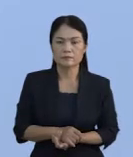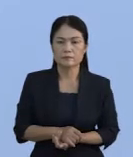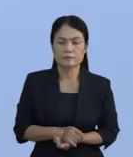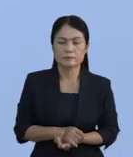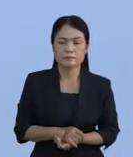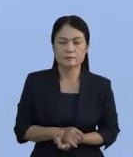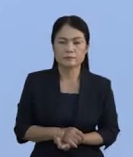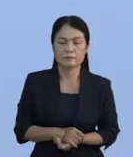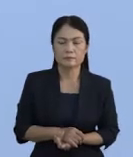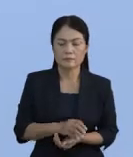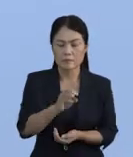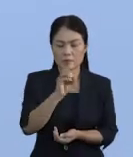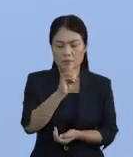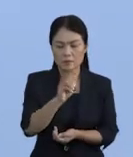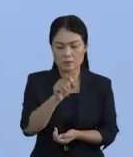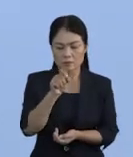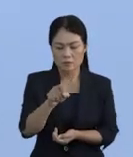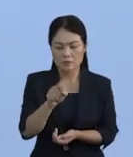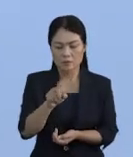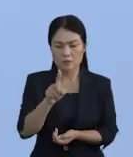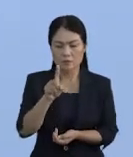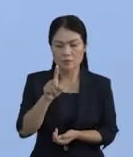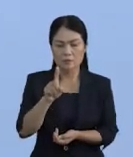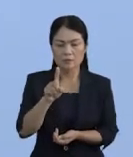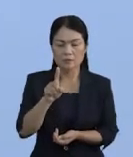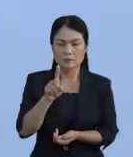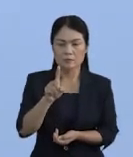và cho mùi rồi